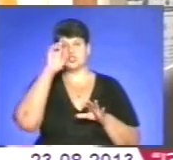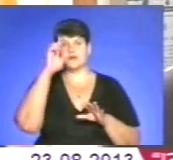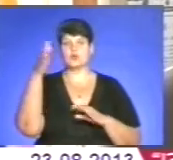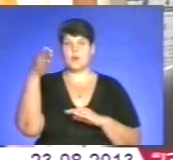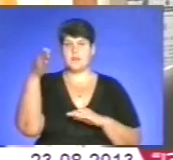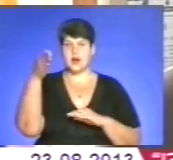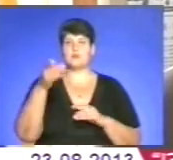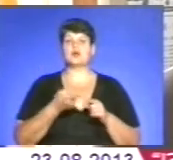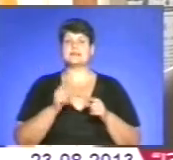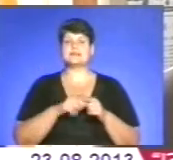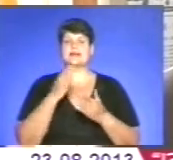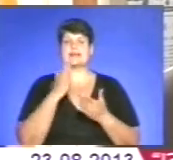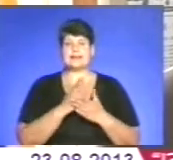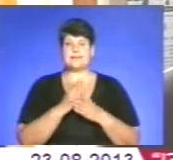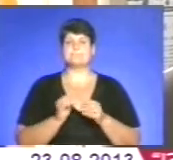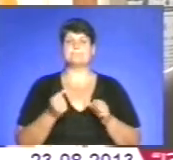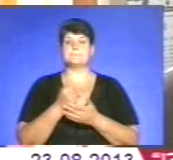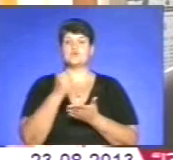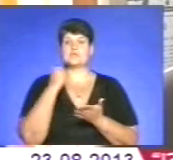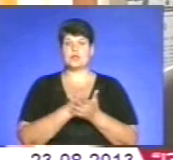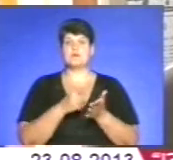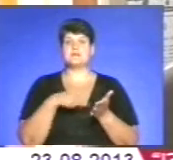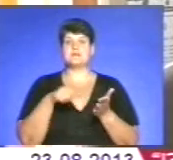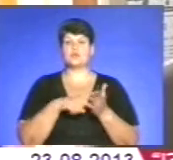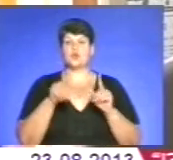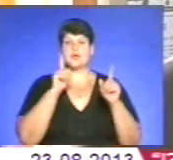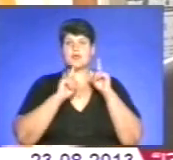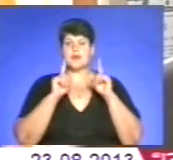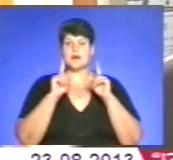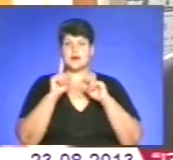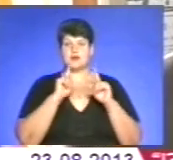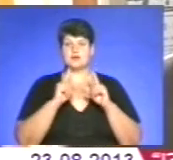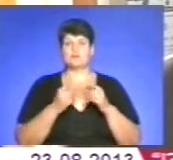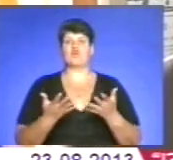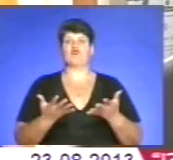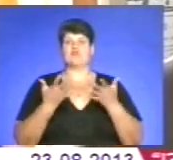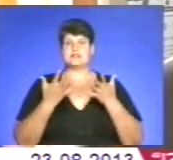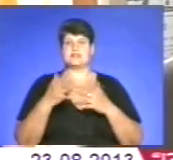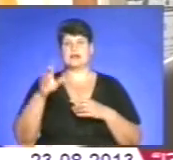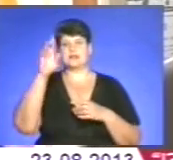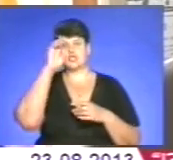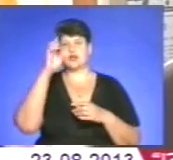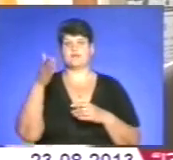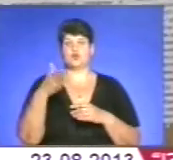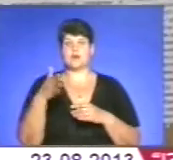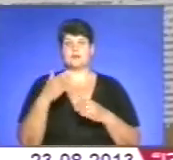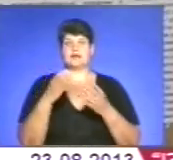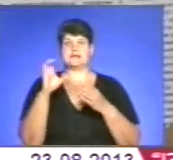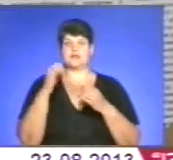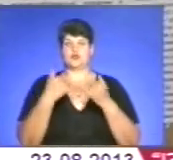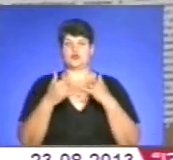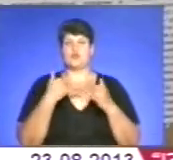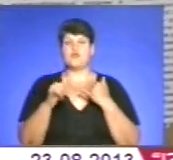є постанови як міської ради про визнання синьо-жовтого стяга національним державним стягом.